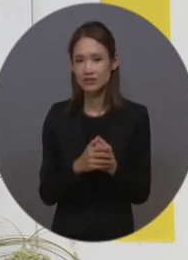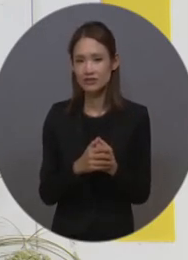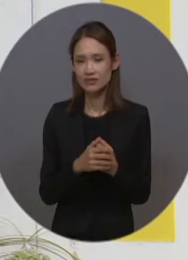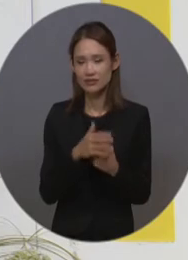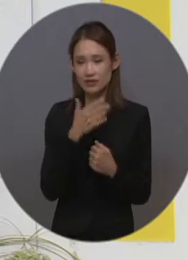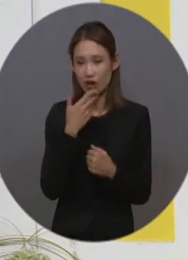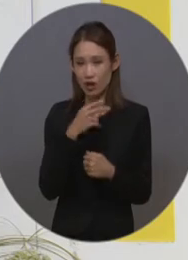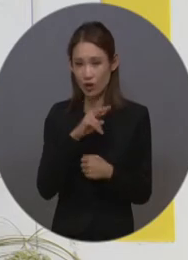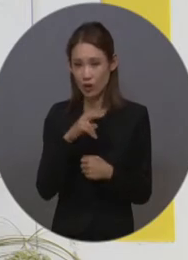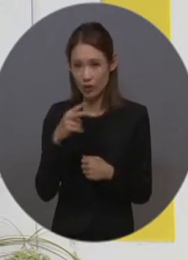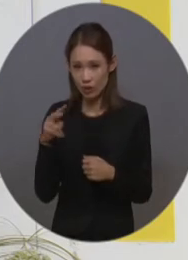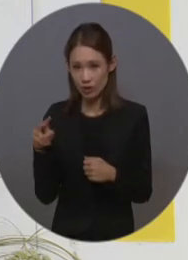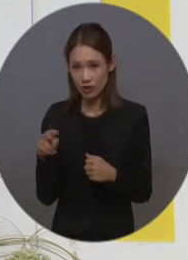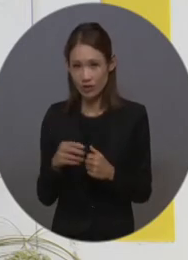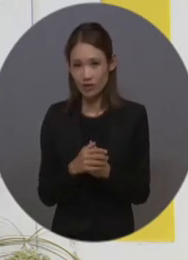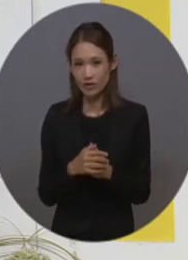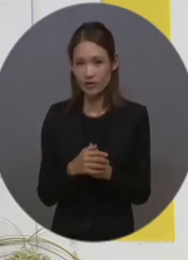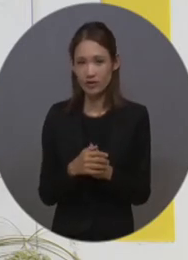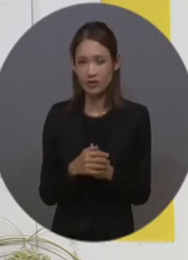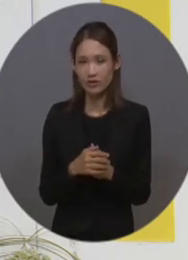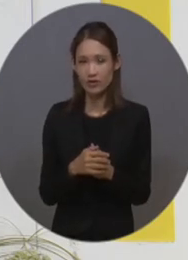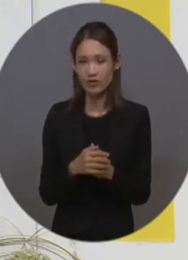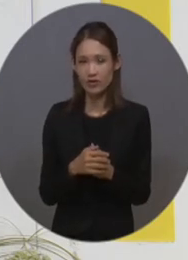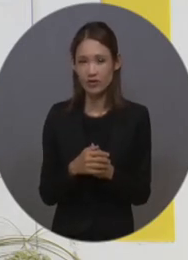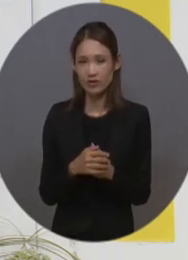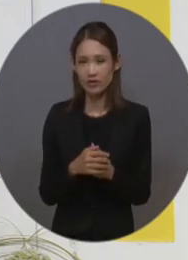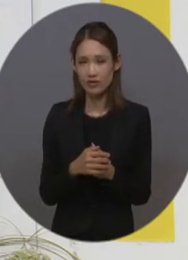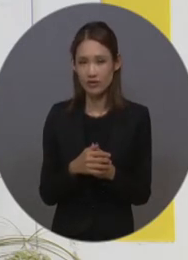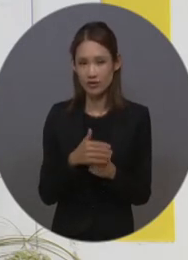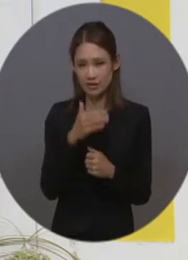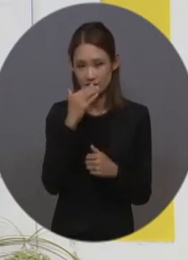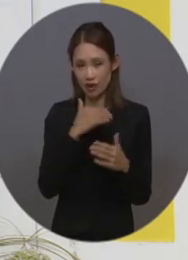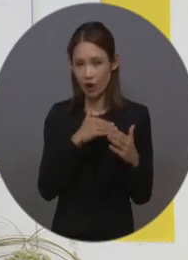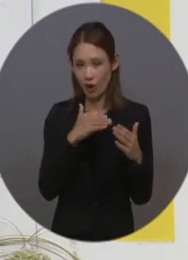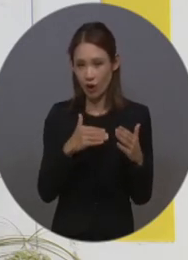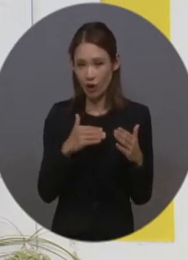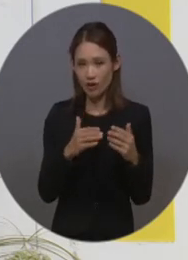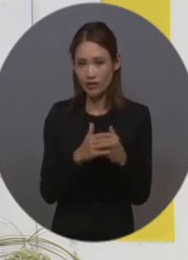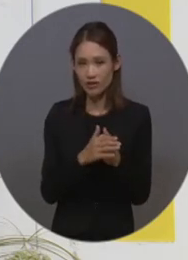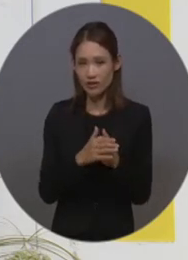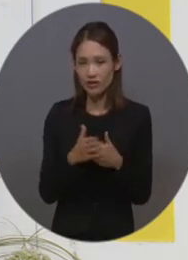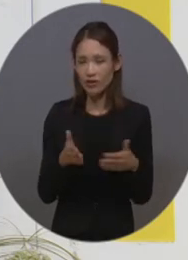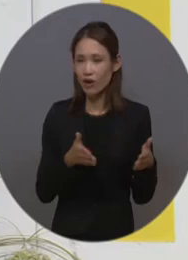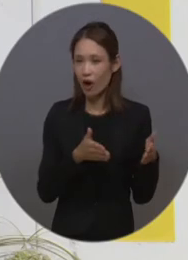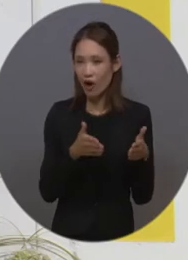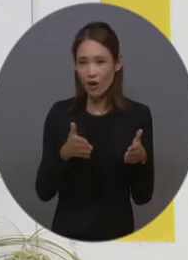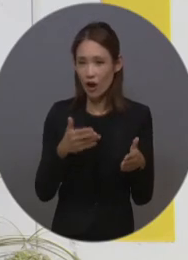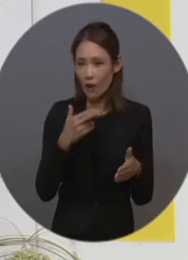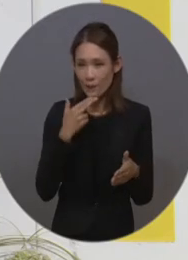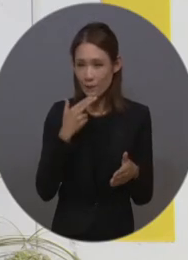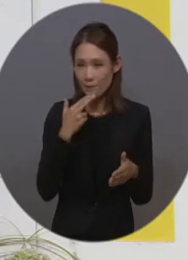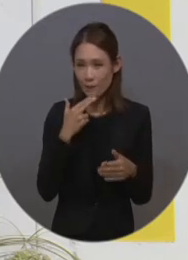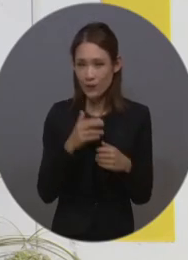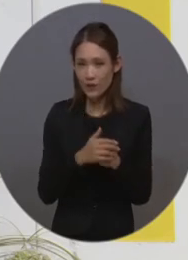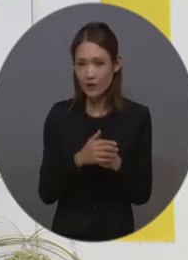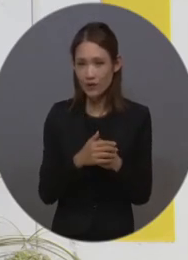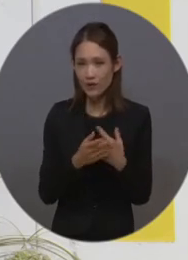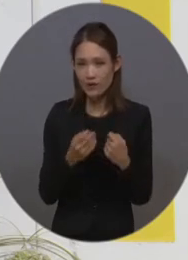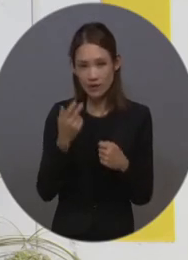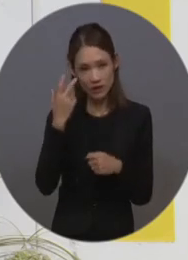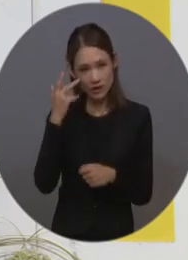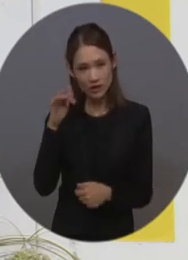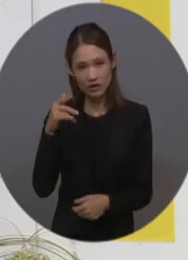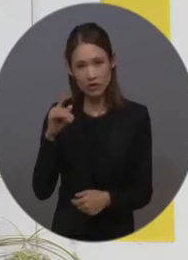Righteousness overcomes all obstacles. 네, 그래서 정의로우면 의로우면 거리낄 것이 없다. 네. 약간 좀